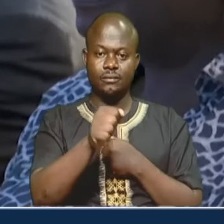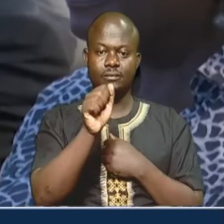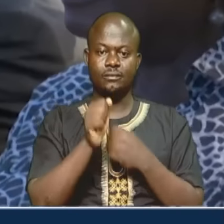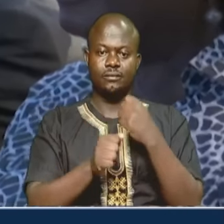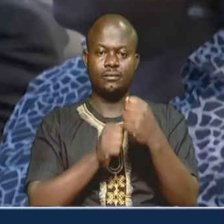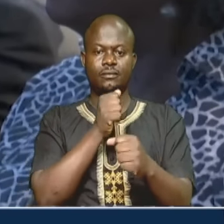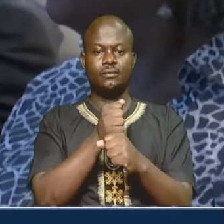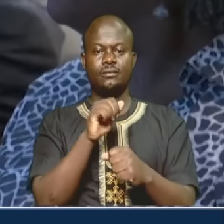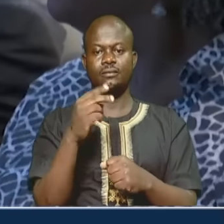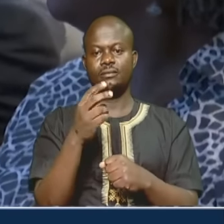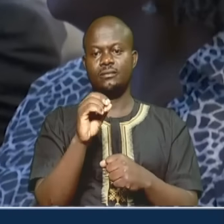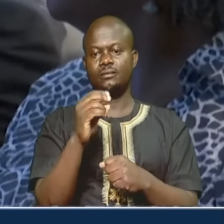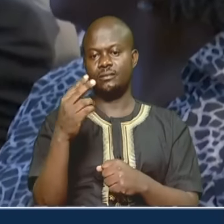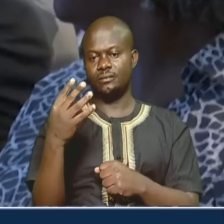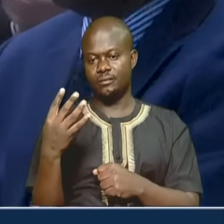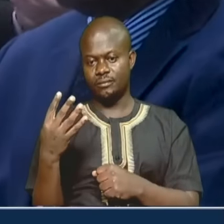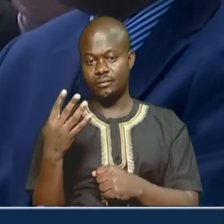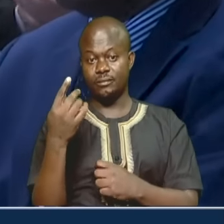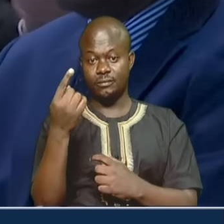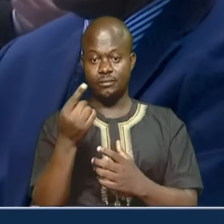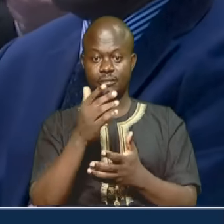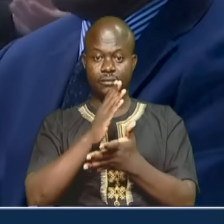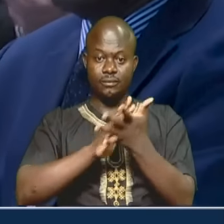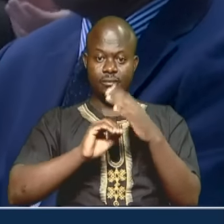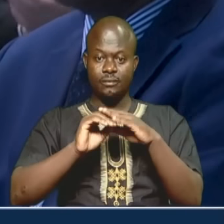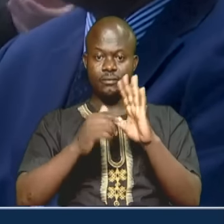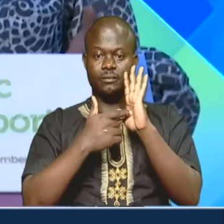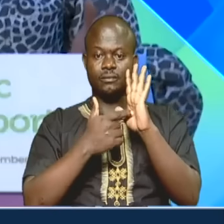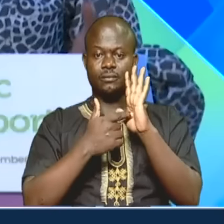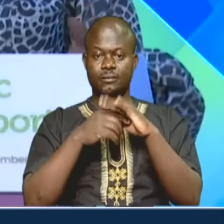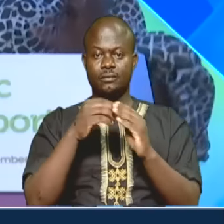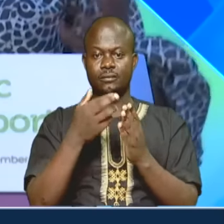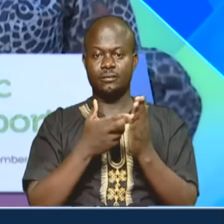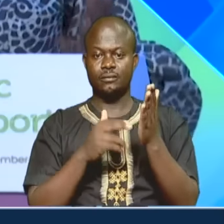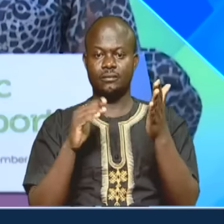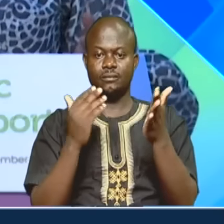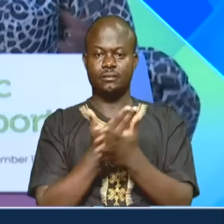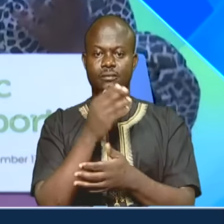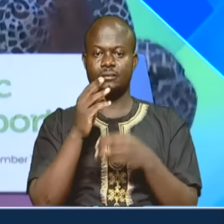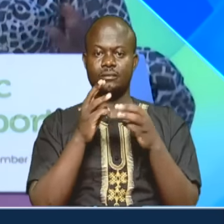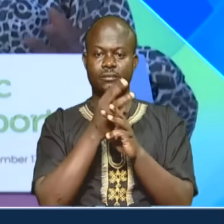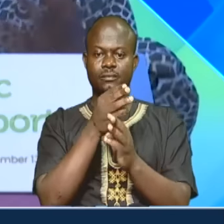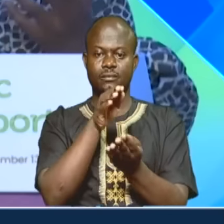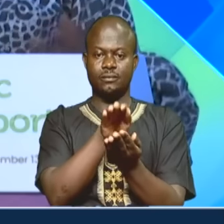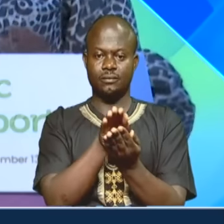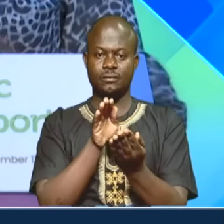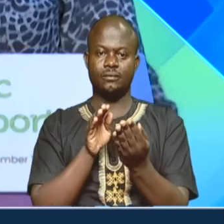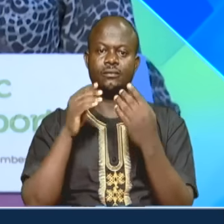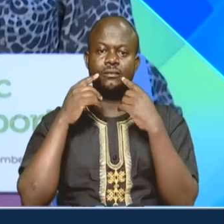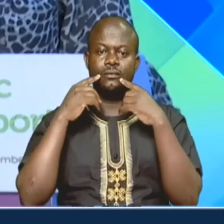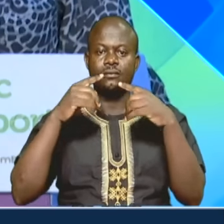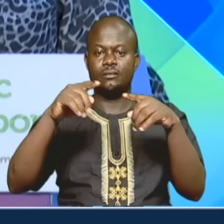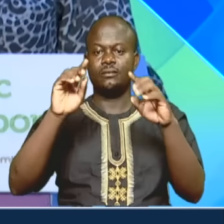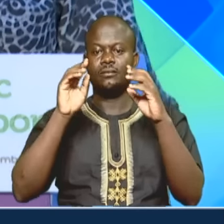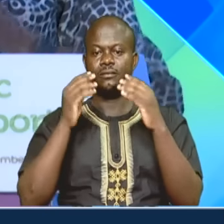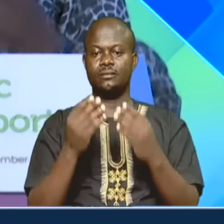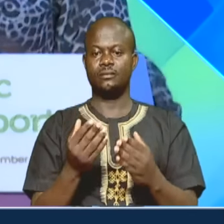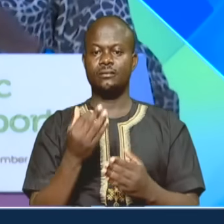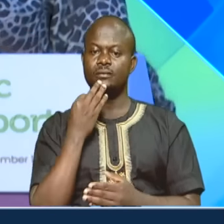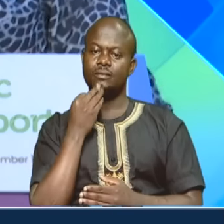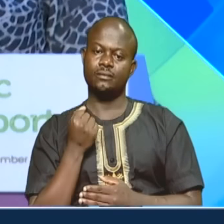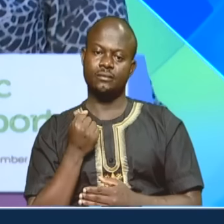wa 2024. Ibi ni bimwe mu byagaragajwe muri raporo nshya ya Banki y'Isi yashyizwe ahagaragara kuri uyu wa gatatu.